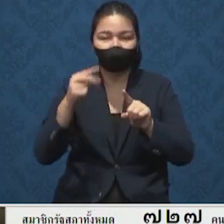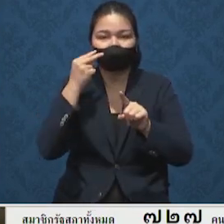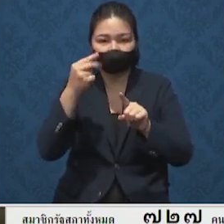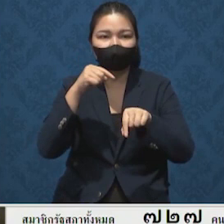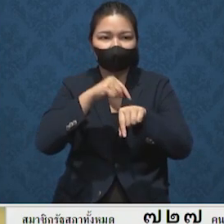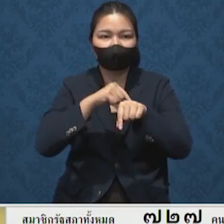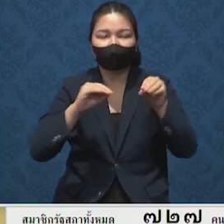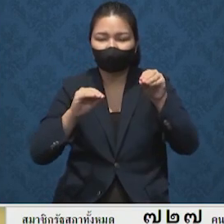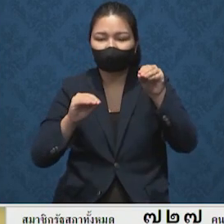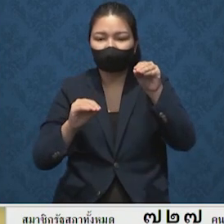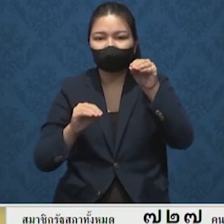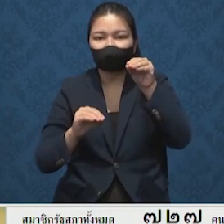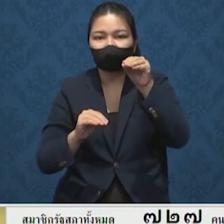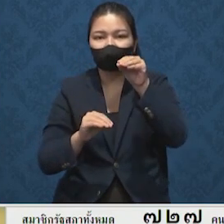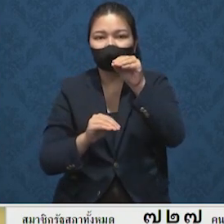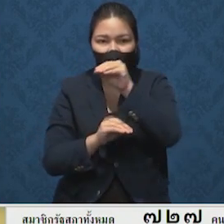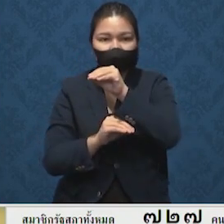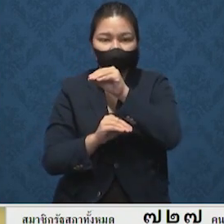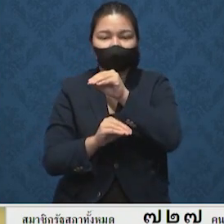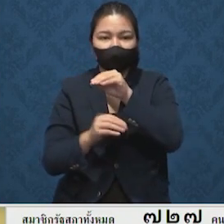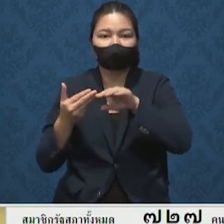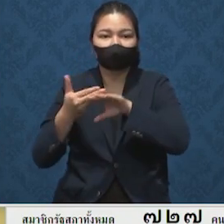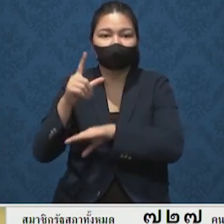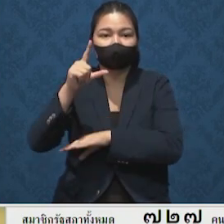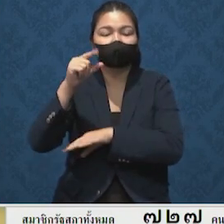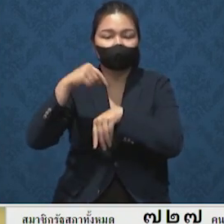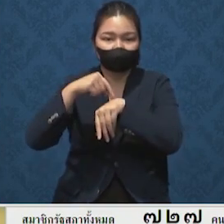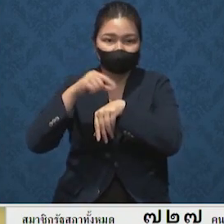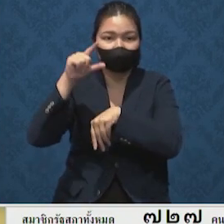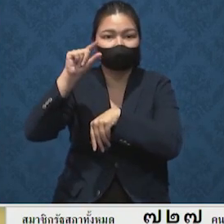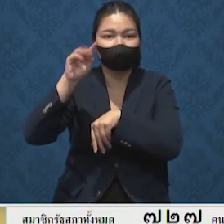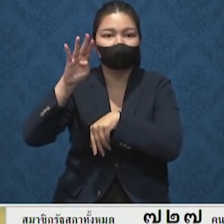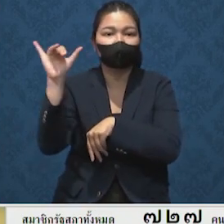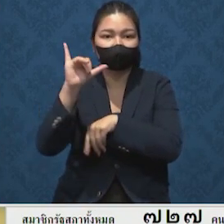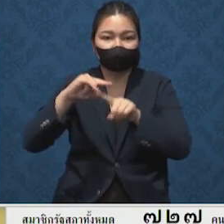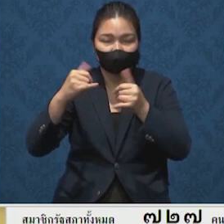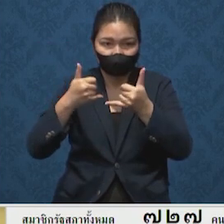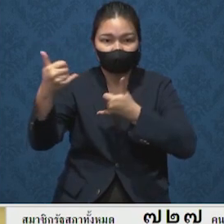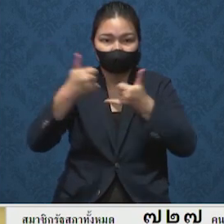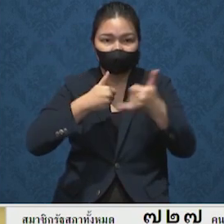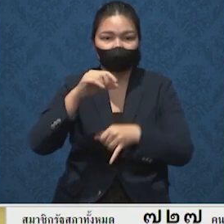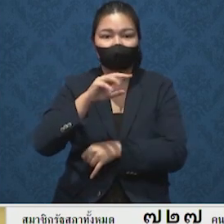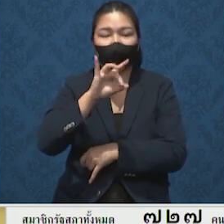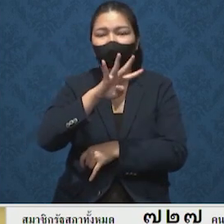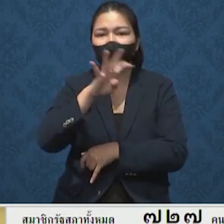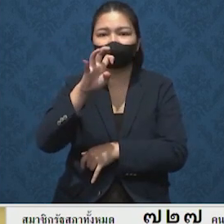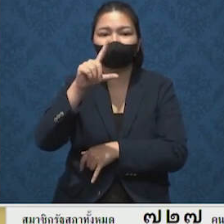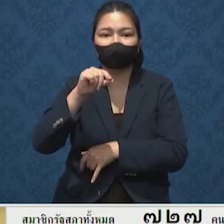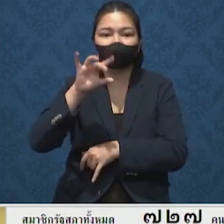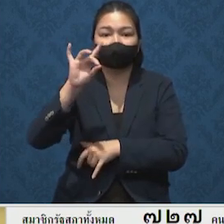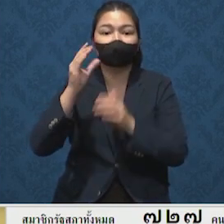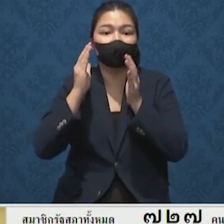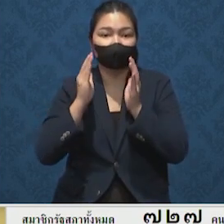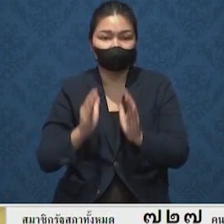วันนี้ยันถึงก่อน24 นาฬิกาสมาชิกมาประชุมกัน428ท่านเป็นส